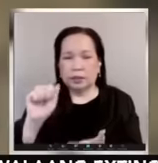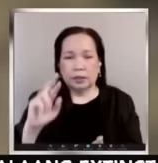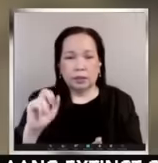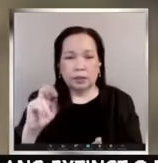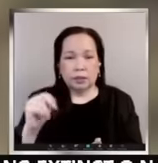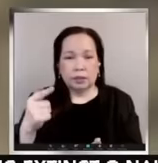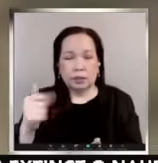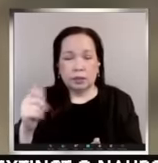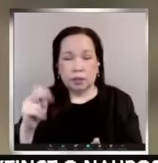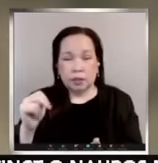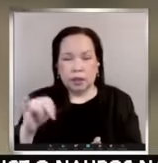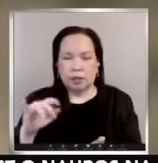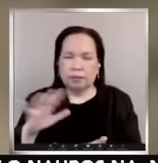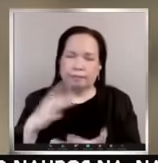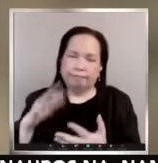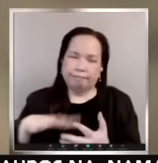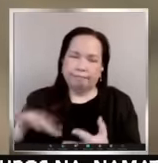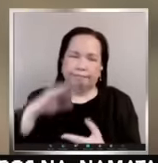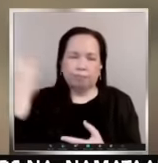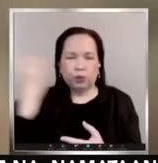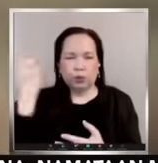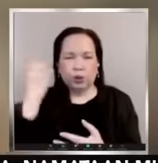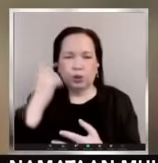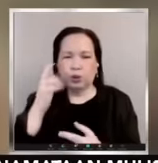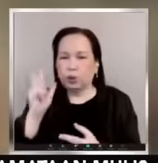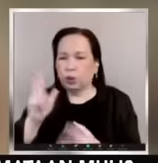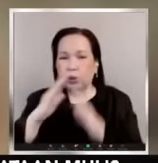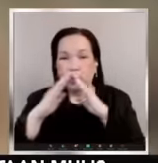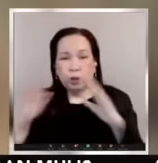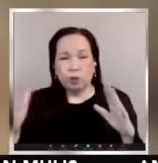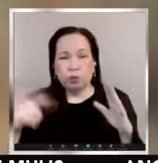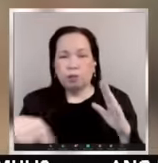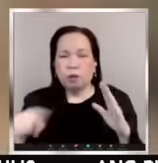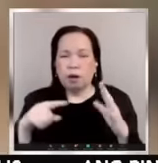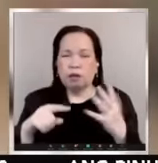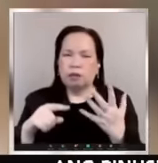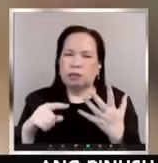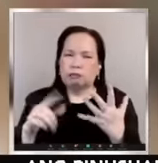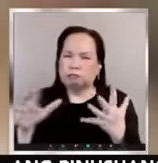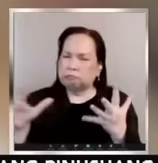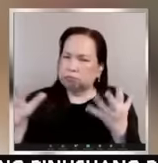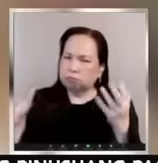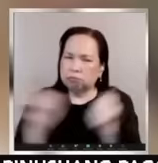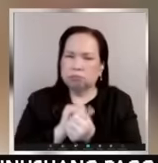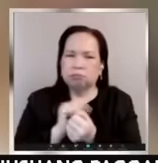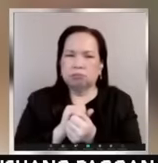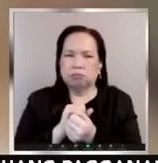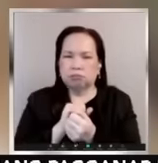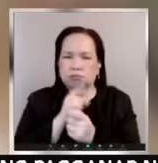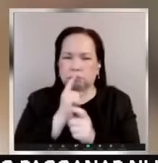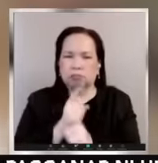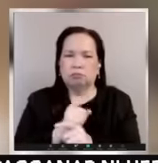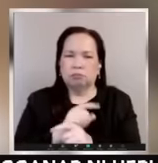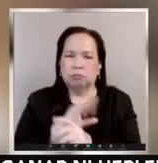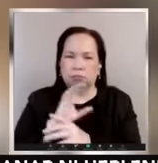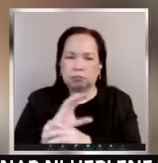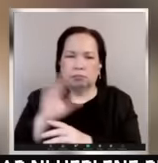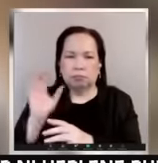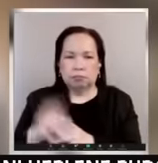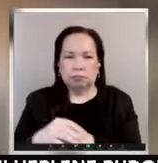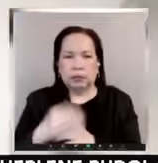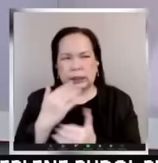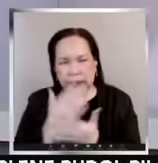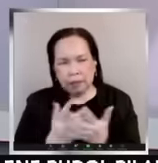wasak. May 300 ang partially damaged. Para sa GMA Integrated News, Emil Sumangil, Nakatutok, 24 Oras.